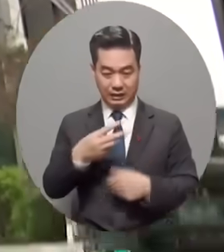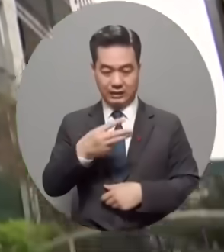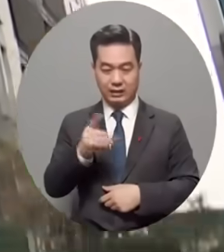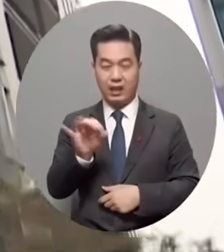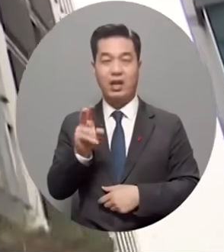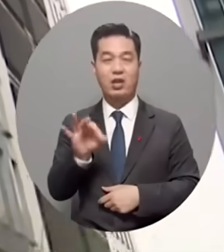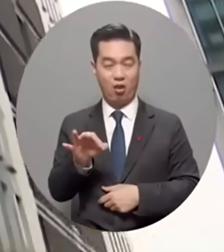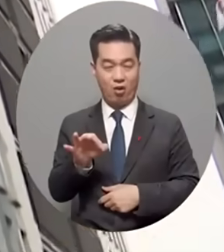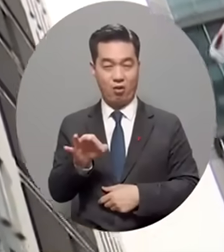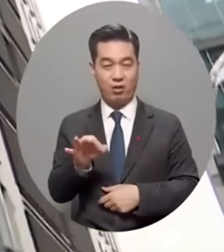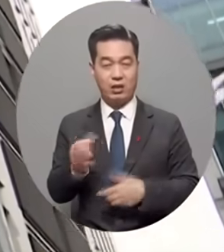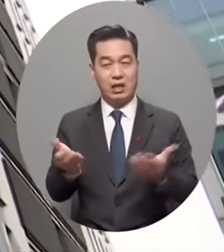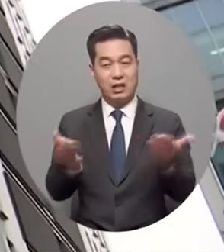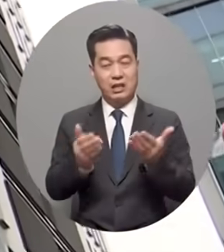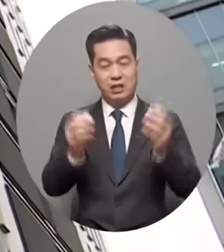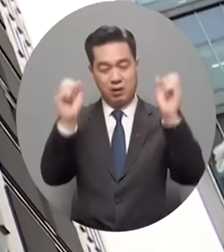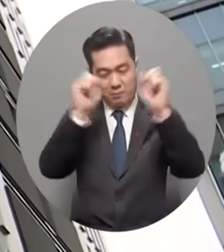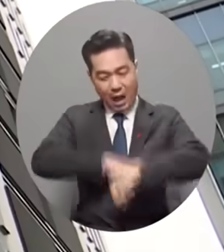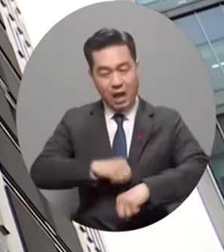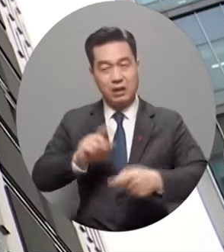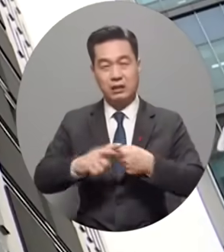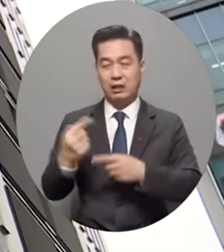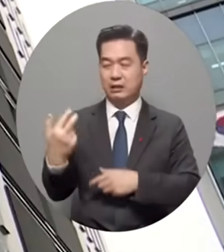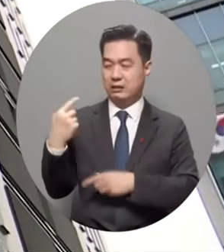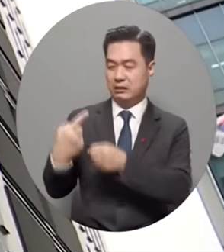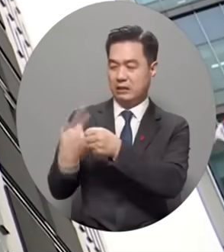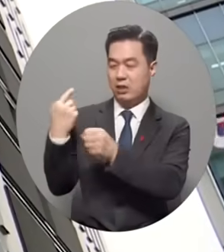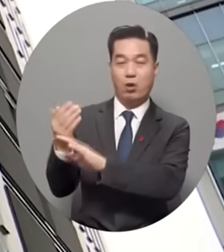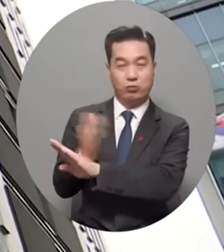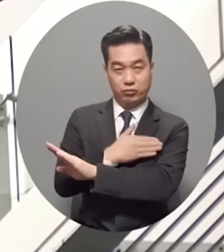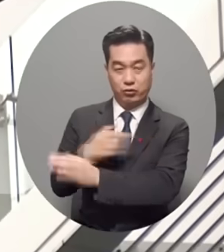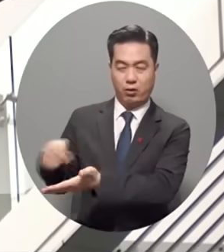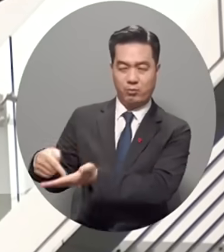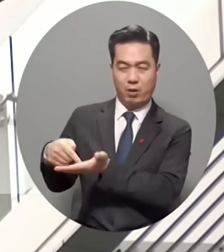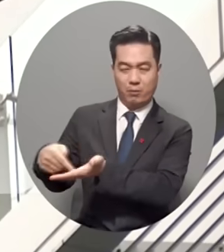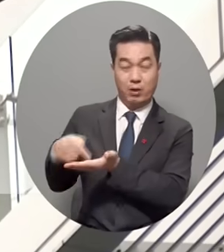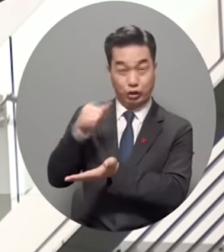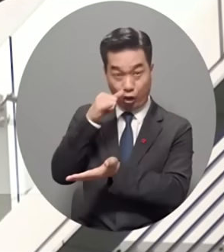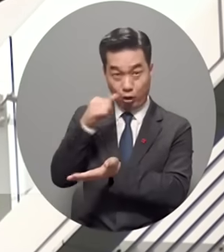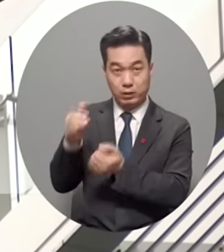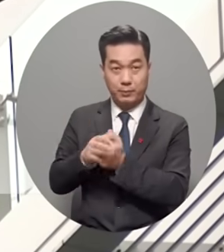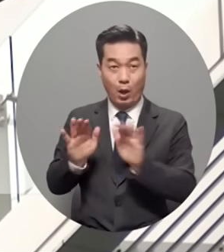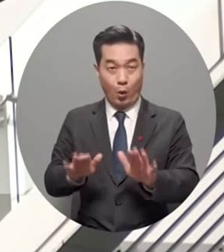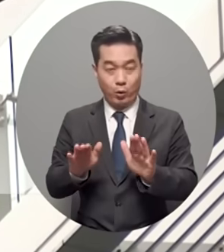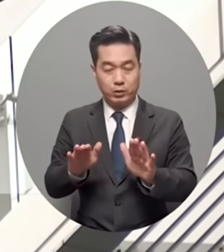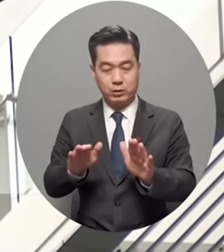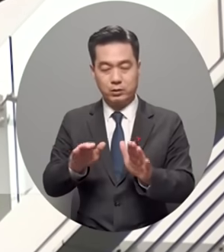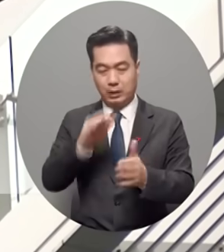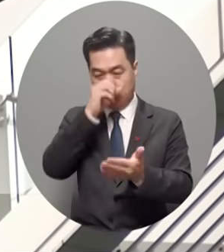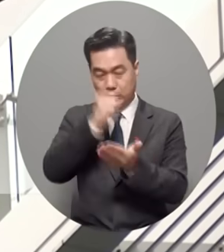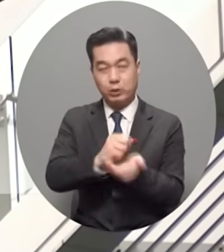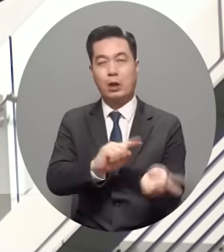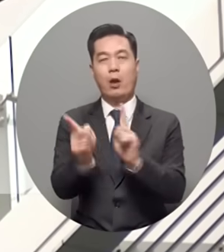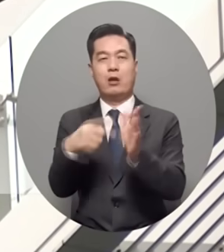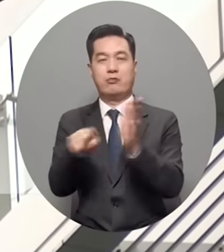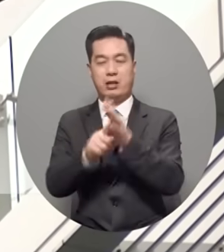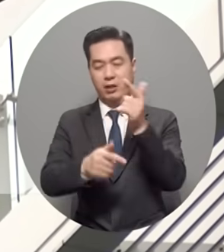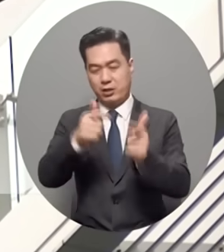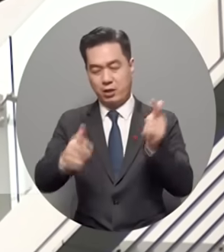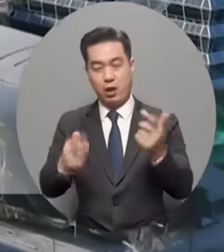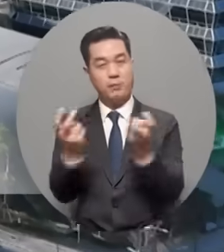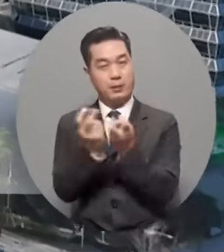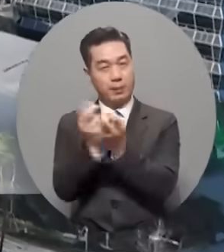워크아웃 소문은 지난해부터 꾸준히 제기돼 왔습니다. 태영건설은 오늘 경영 정상화를 위한 다양한 방안을 검토